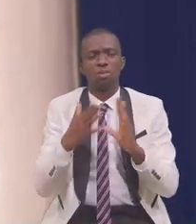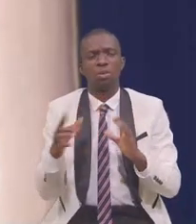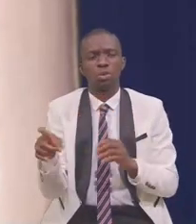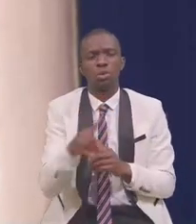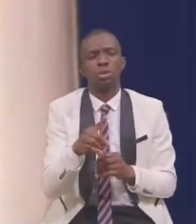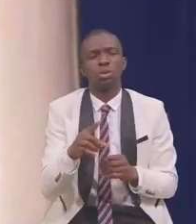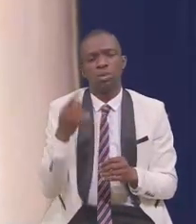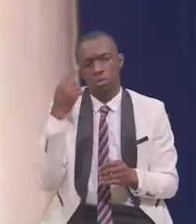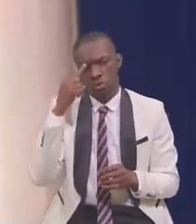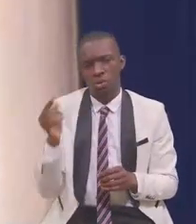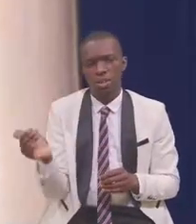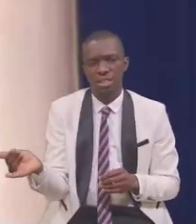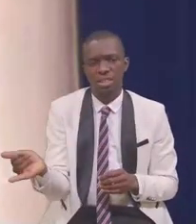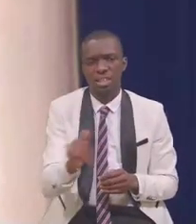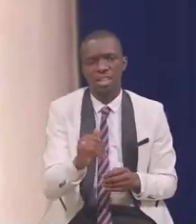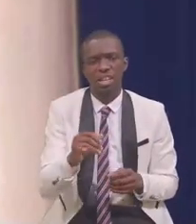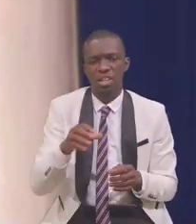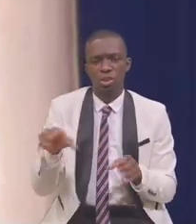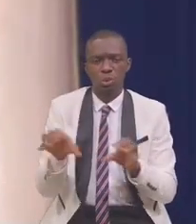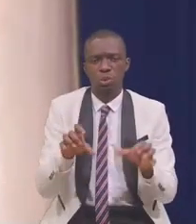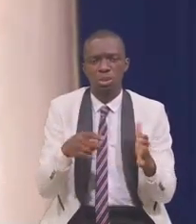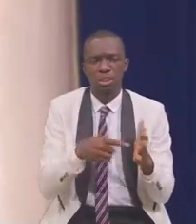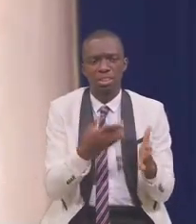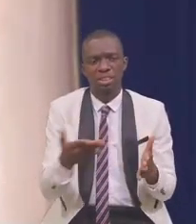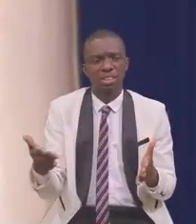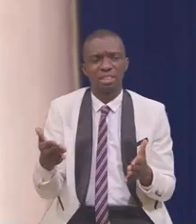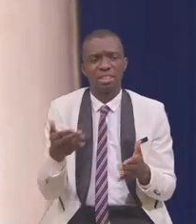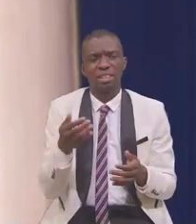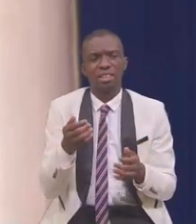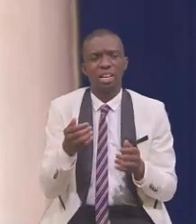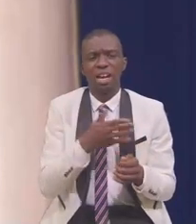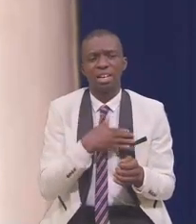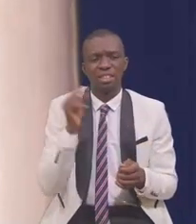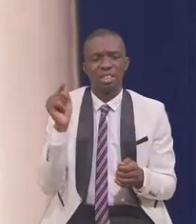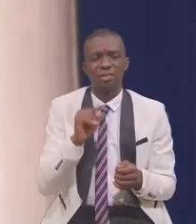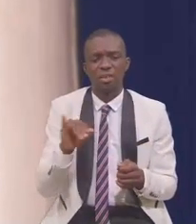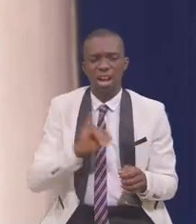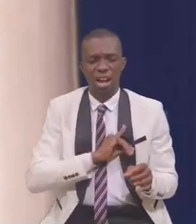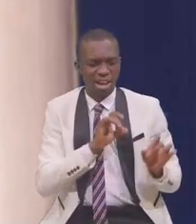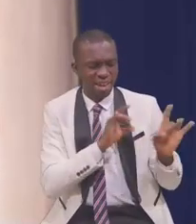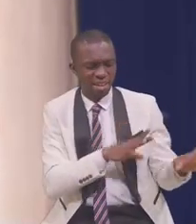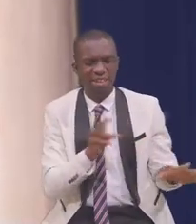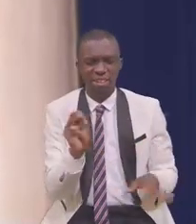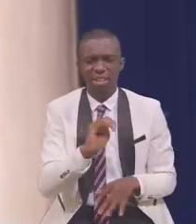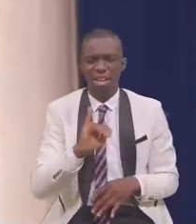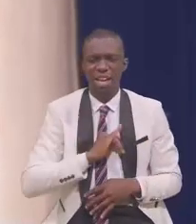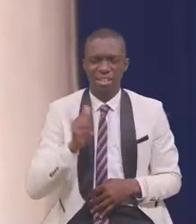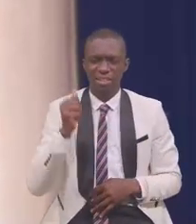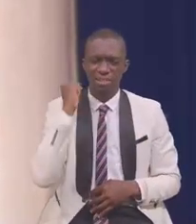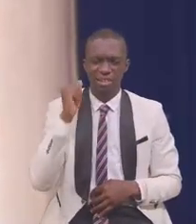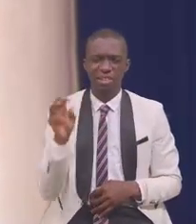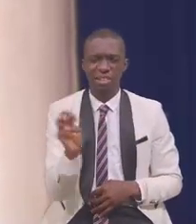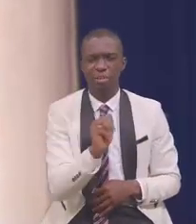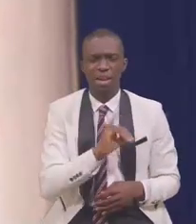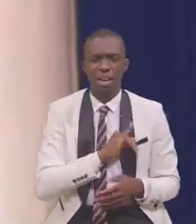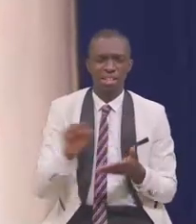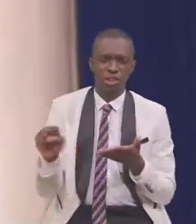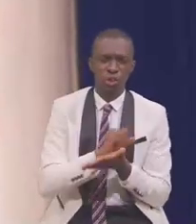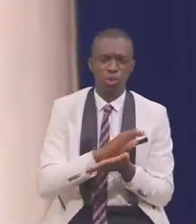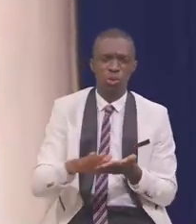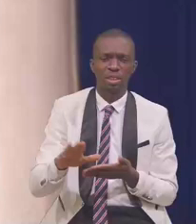en abomination. Je les déteste. Je les rejette. Je les abandonne. Je les détruis. Le